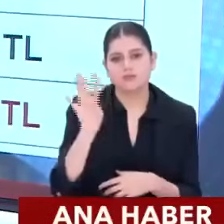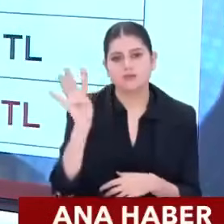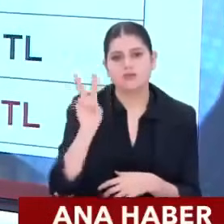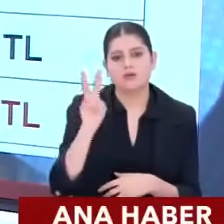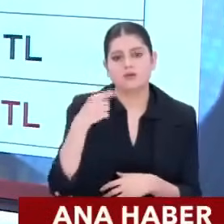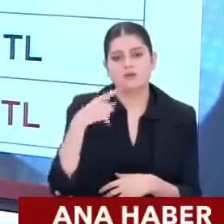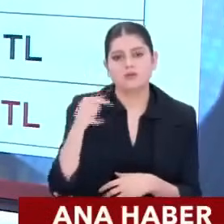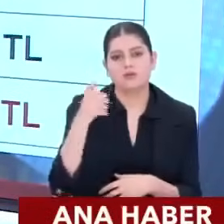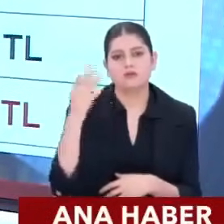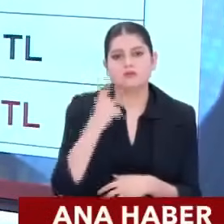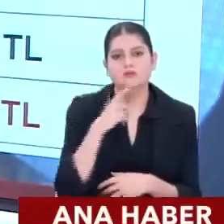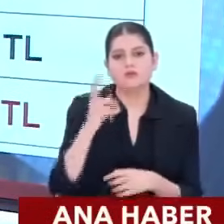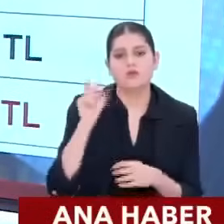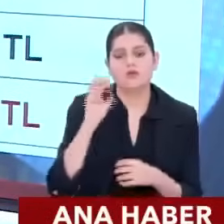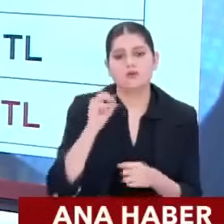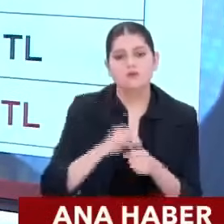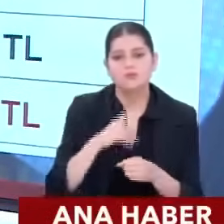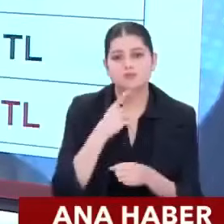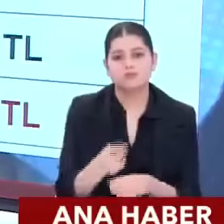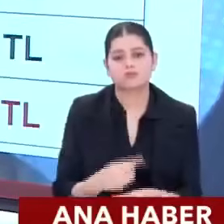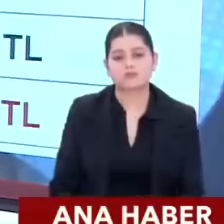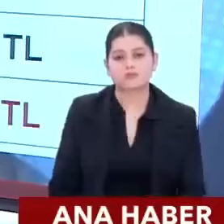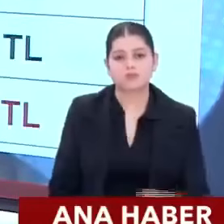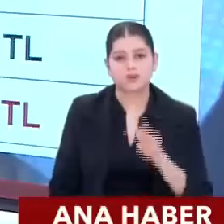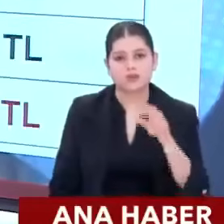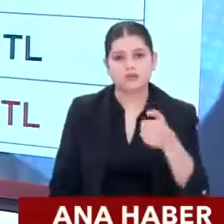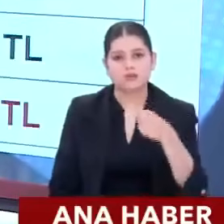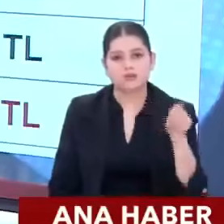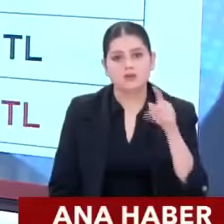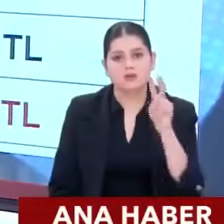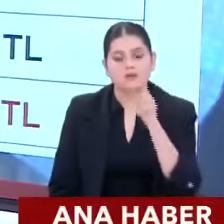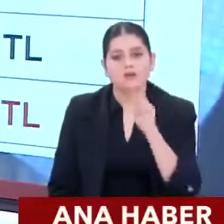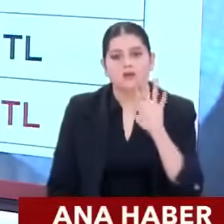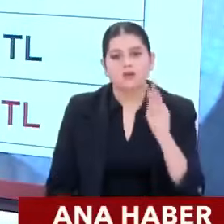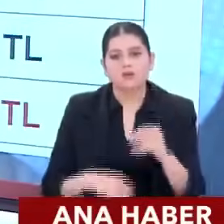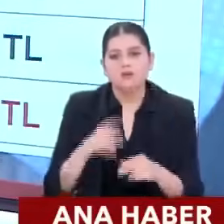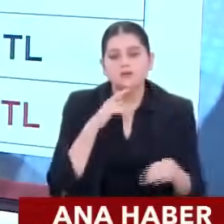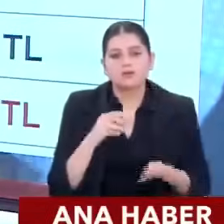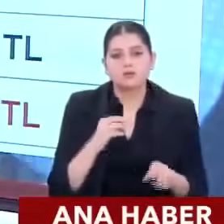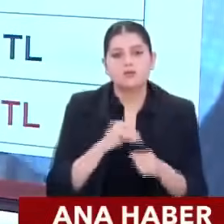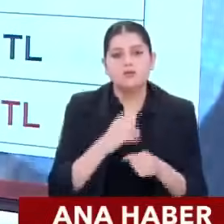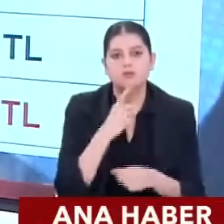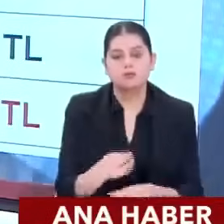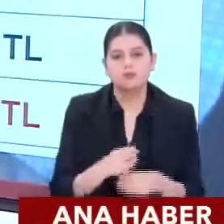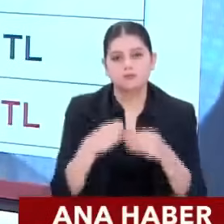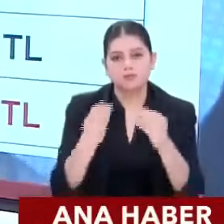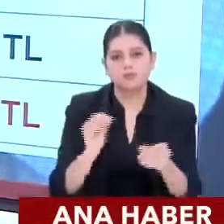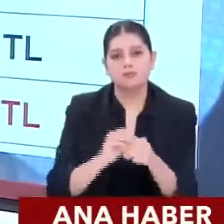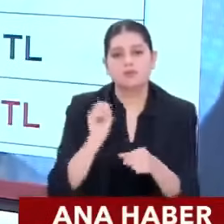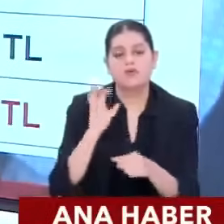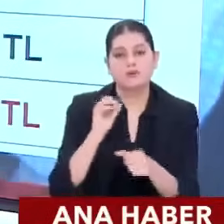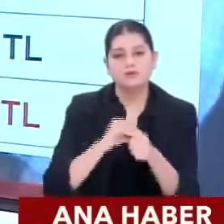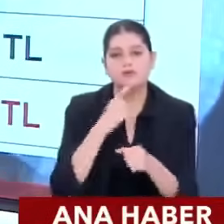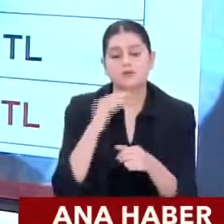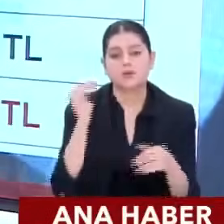42.621 TL olacak bir öğretmen bilimde 26 gün 654 evlatlarımız işte Efendim teslim ettiğimiz